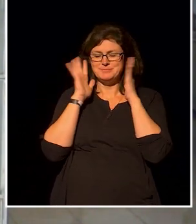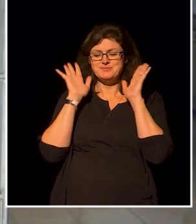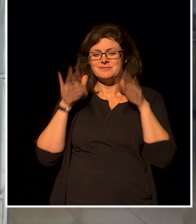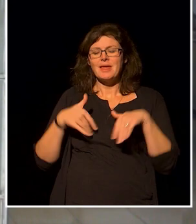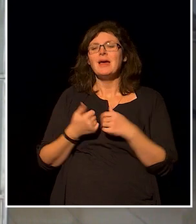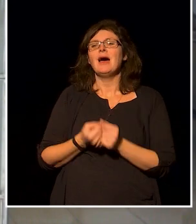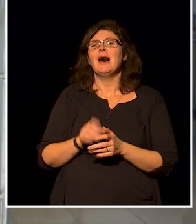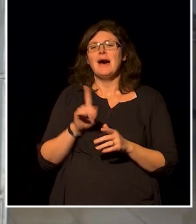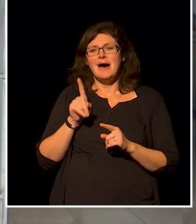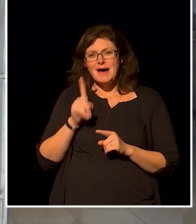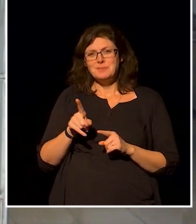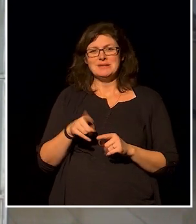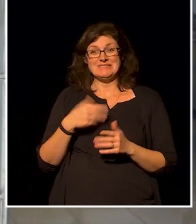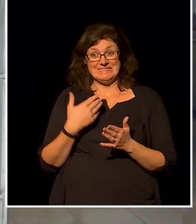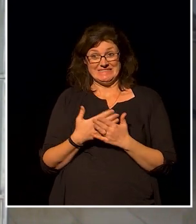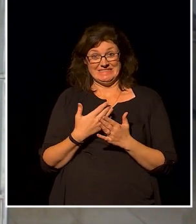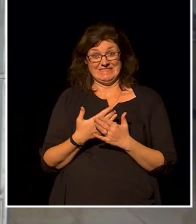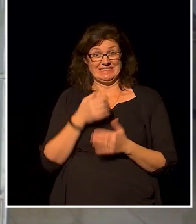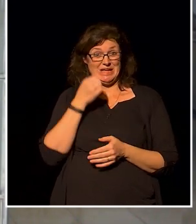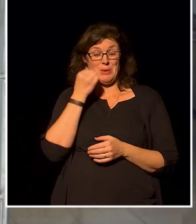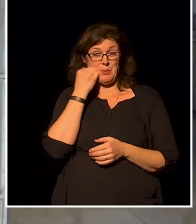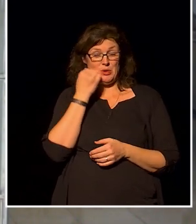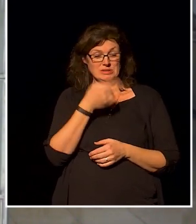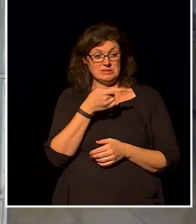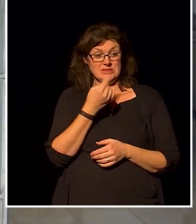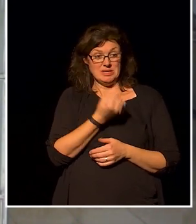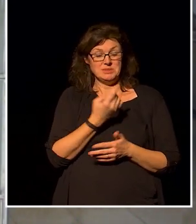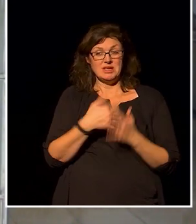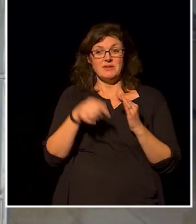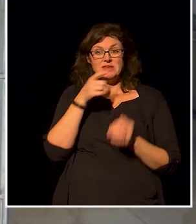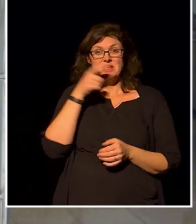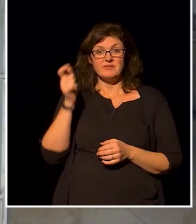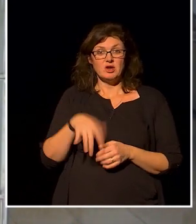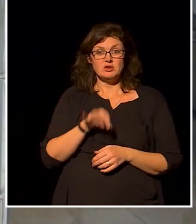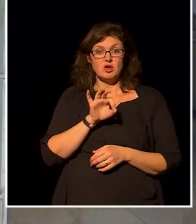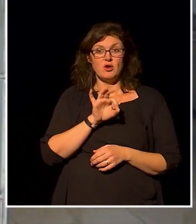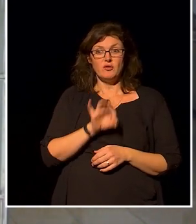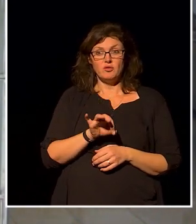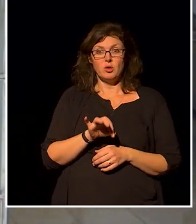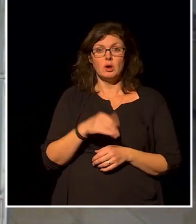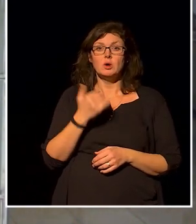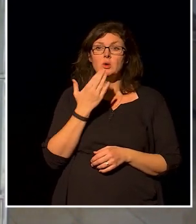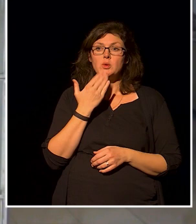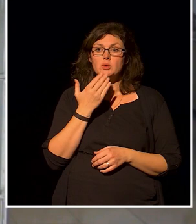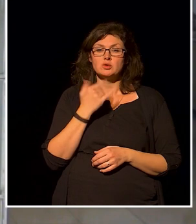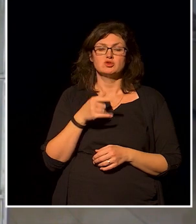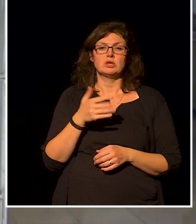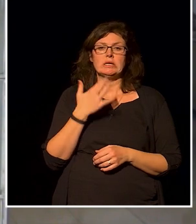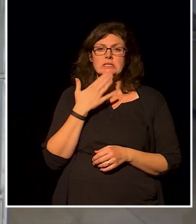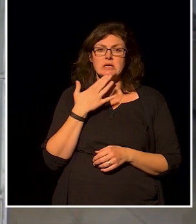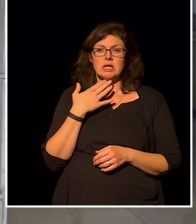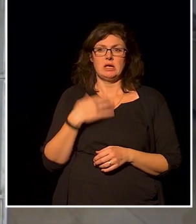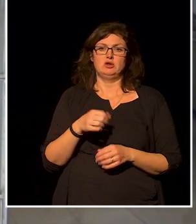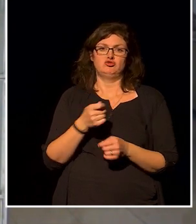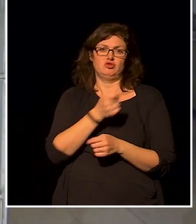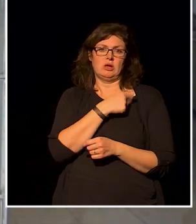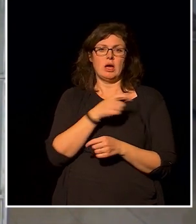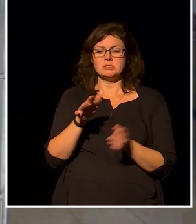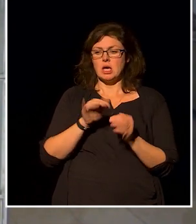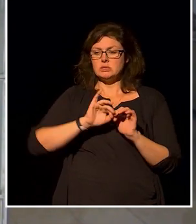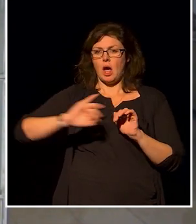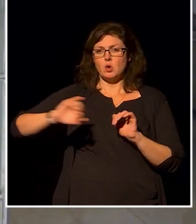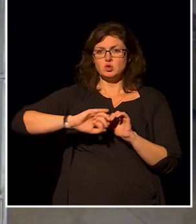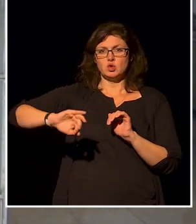auch noch verantwortlich war für die Aussortierung der jüdischen und israelischen Geiseln.